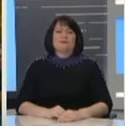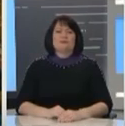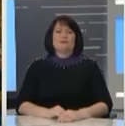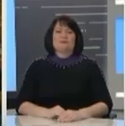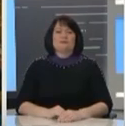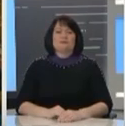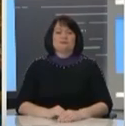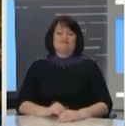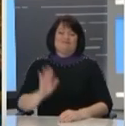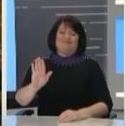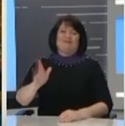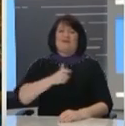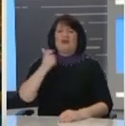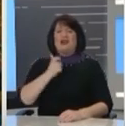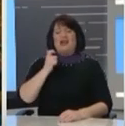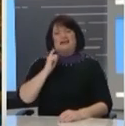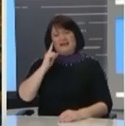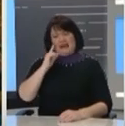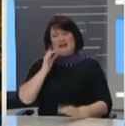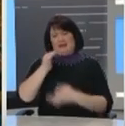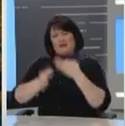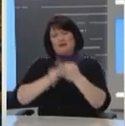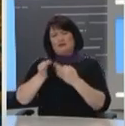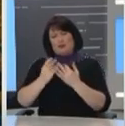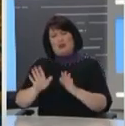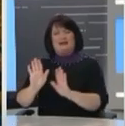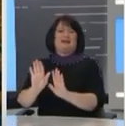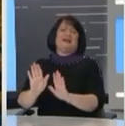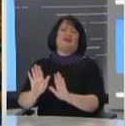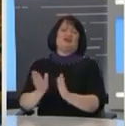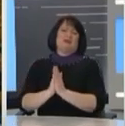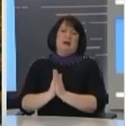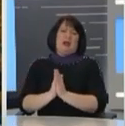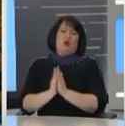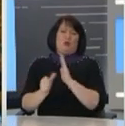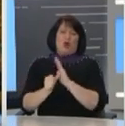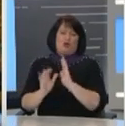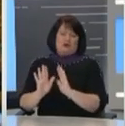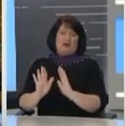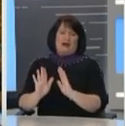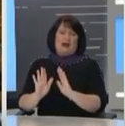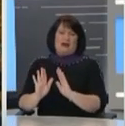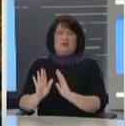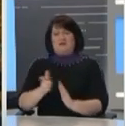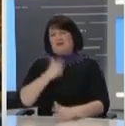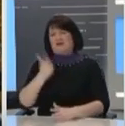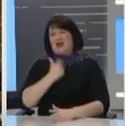Διευκρινίστηκαν, αφήστε τα τώρα αυτά. Εντάξει, σας παρακαλώ. Εντάξει, σας παρακαλώ.